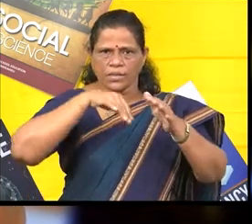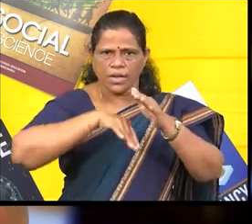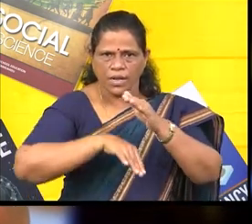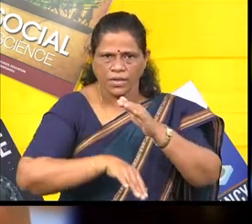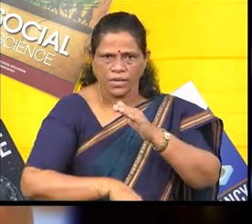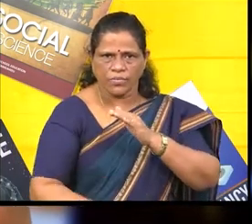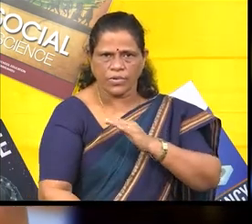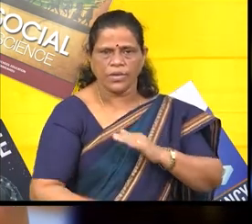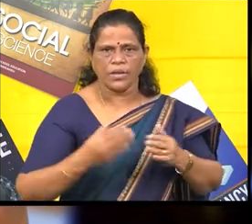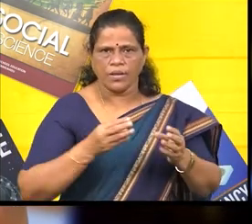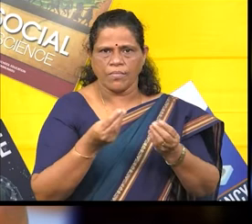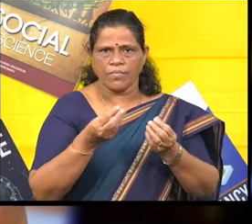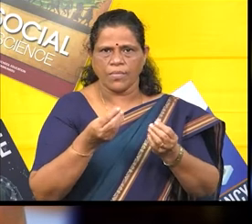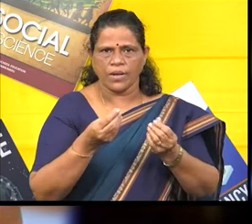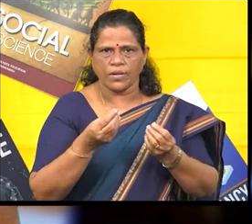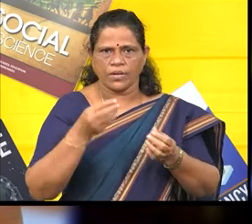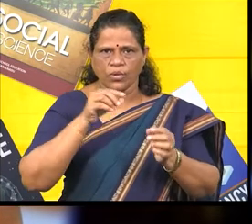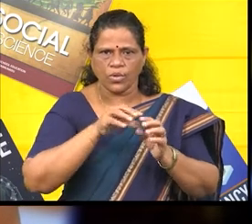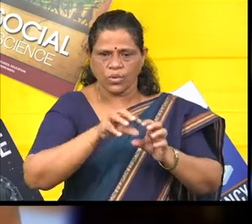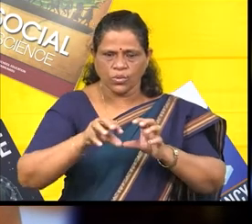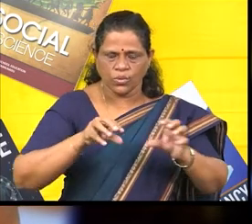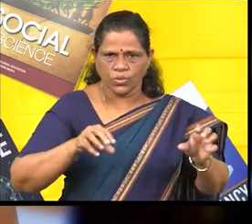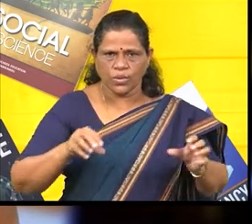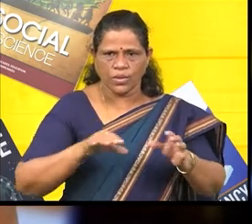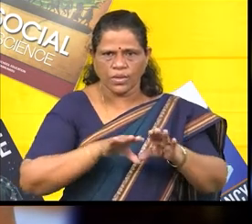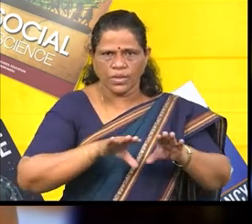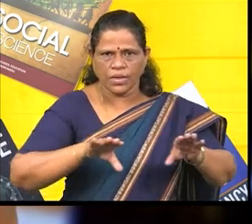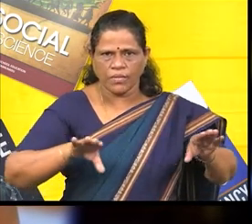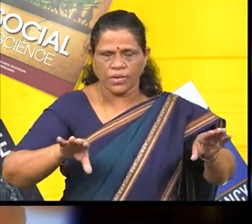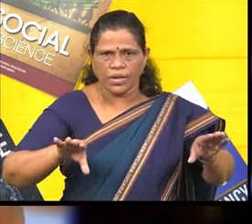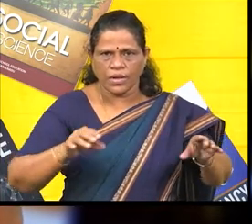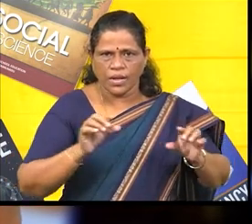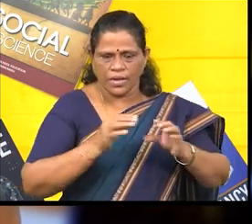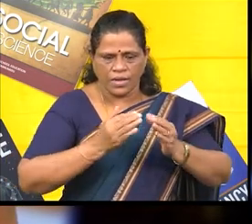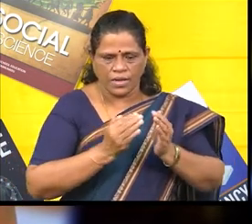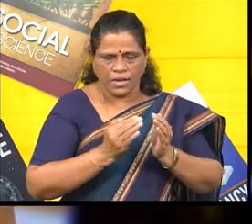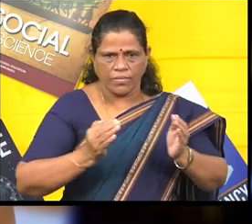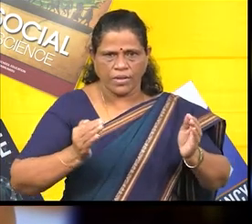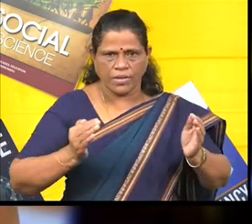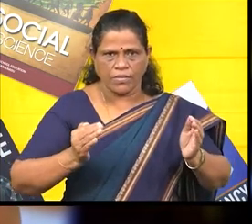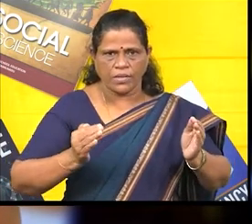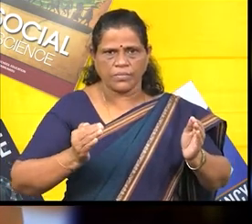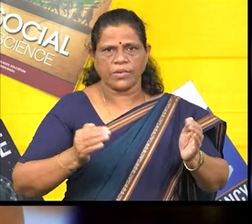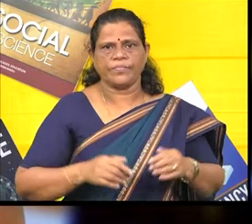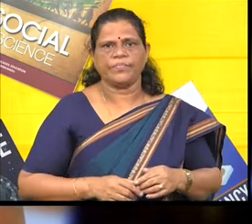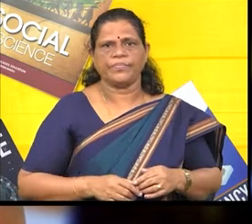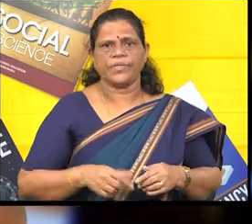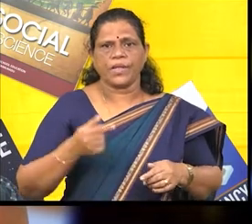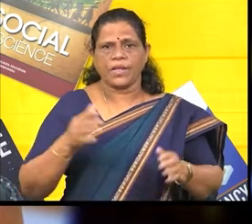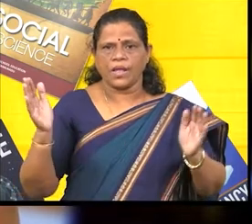போய் மண்ணினுடைய மண் துகள்களுக்கு இடையேயான இடைவெளியை அதிகப்படுத்தும். அப்போ இடைவெளி அதிகப்படுத்தினா